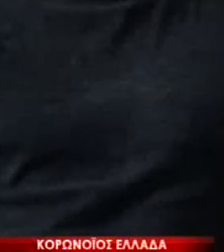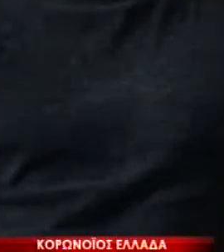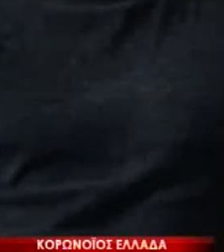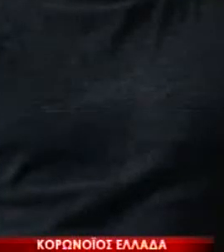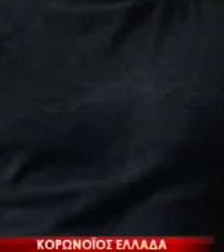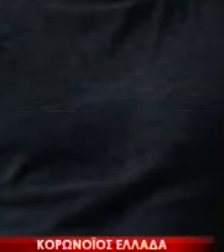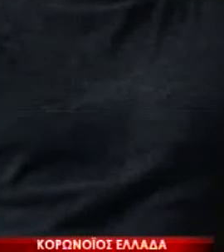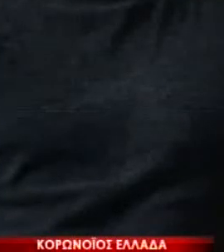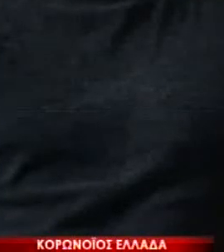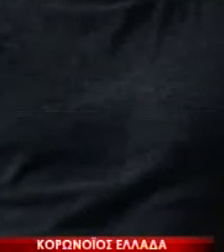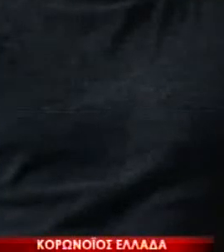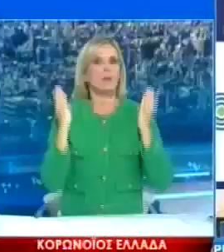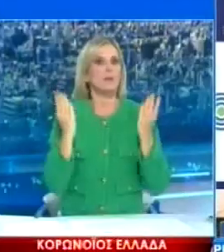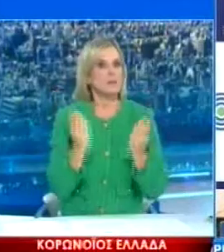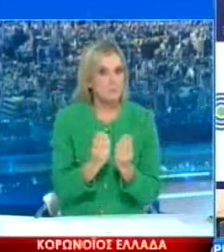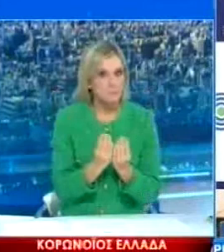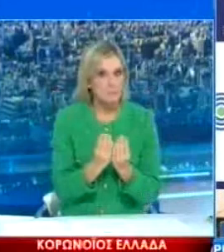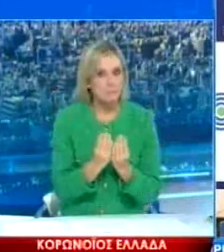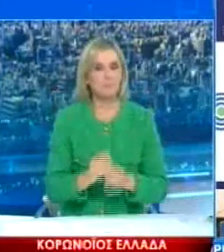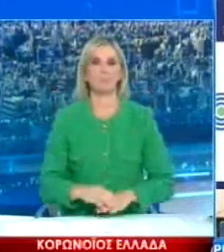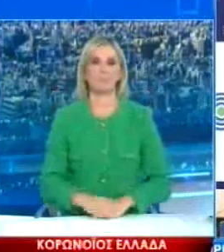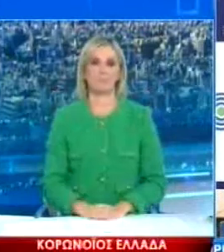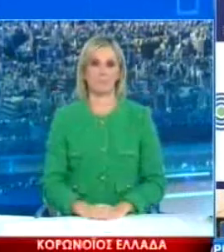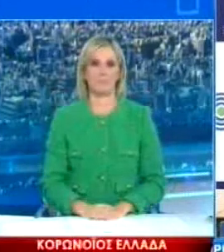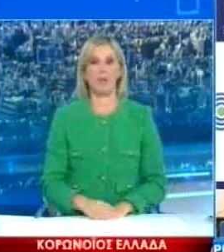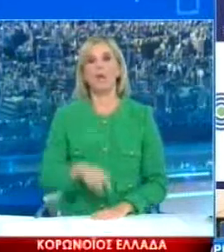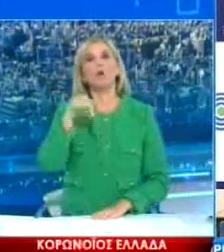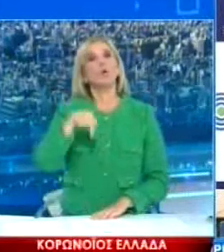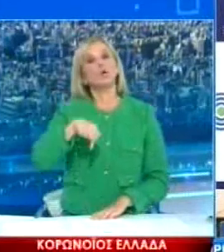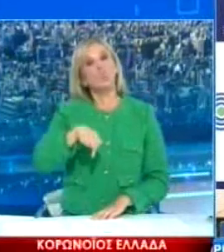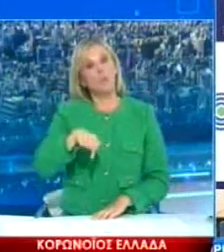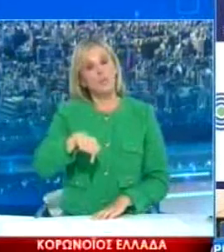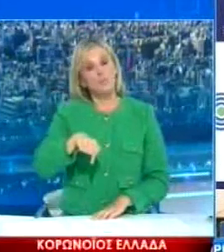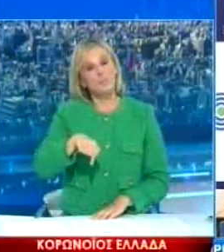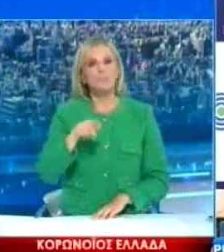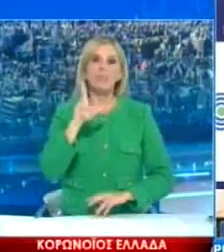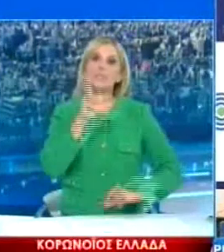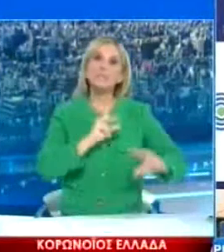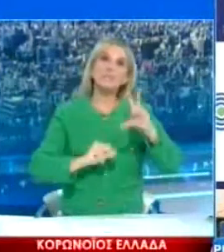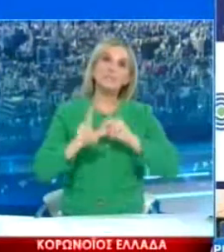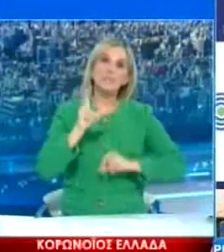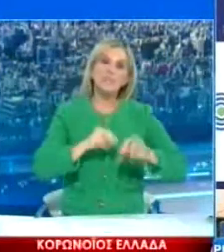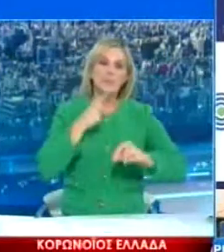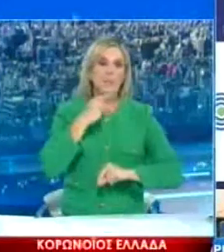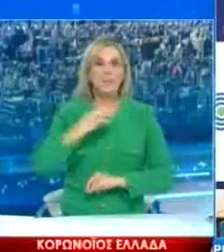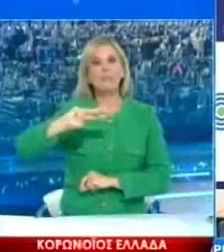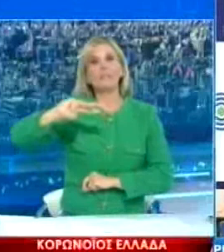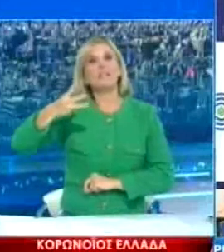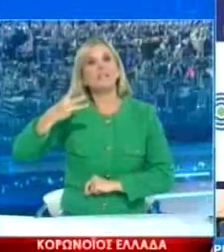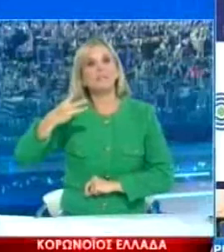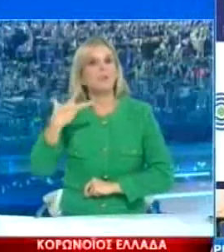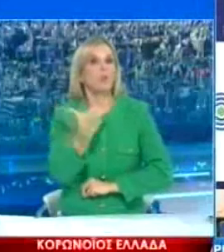τους ανεμβολίαστους, ανέφερε. Η χορήγηση αναμνηστικής δόσης εμβολίου, η τρίτη δόση όπως λέγεται,